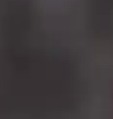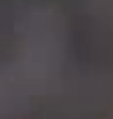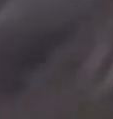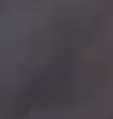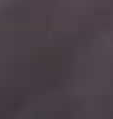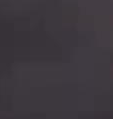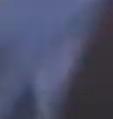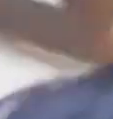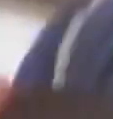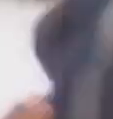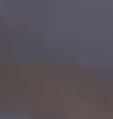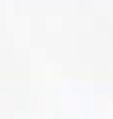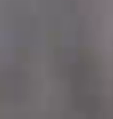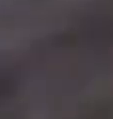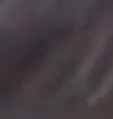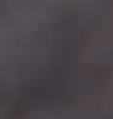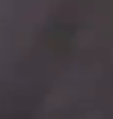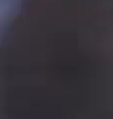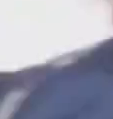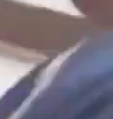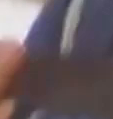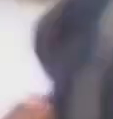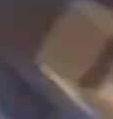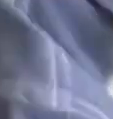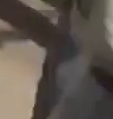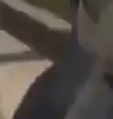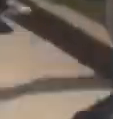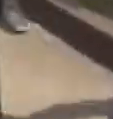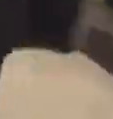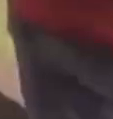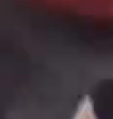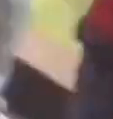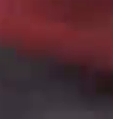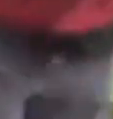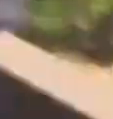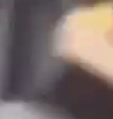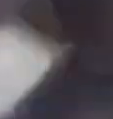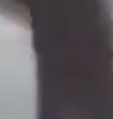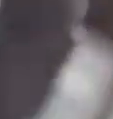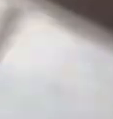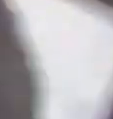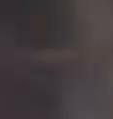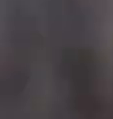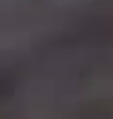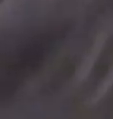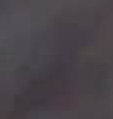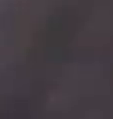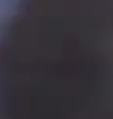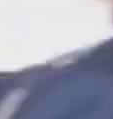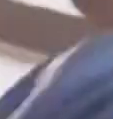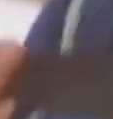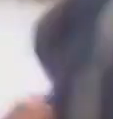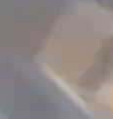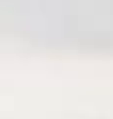Tidak, saya tidak ikutan geng apa-apa. Setelah penetapan Peggy Perong sebagai tersangka utama pembunuh Vina, sejumlah fakta